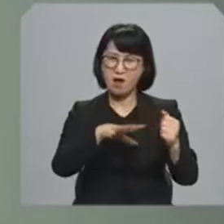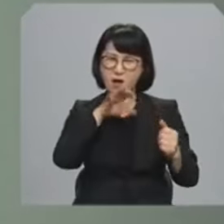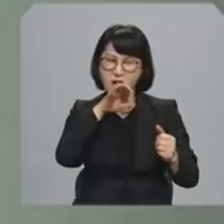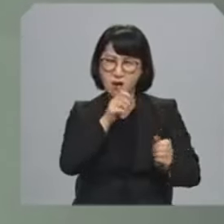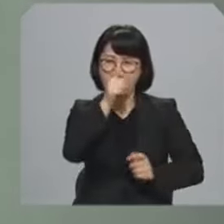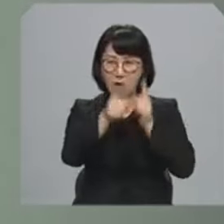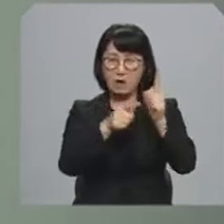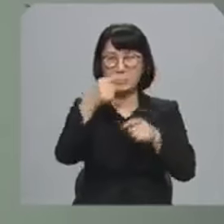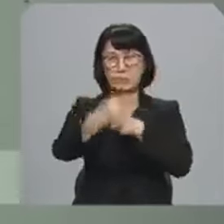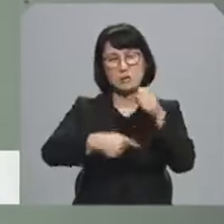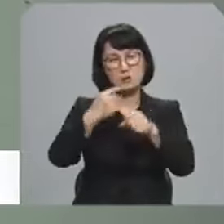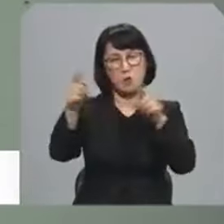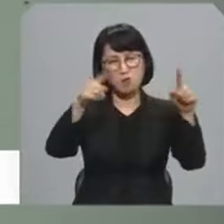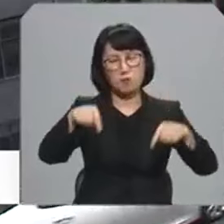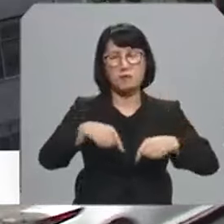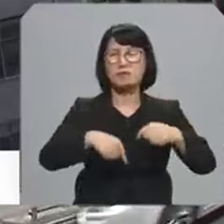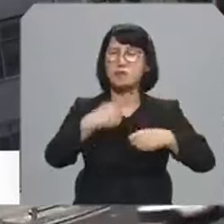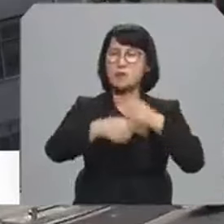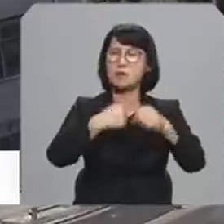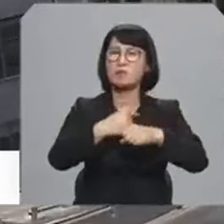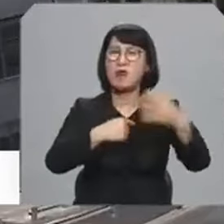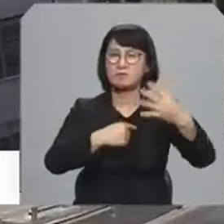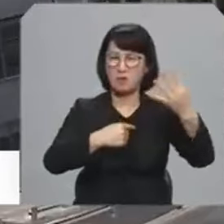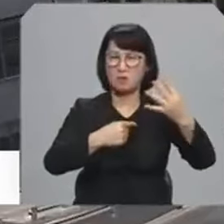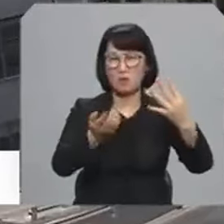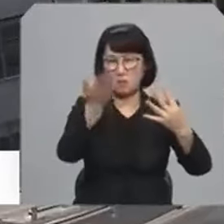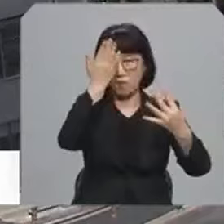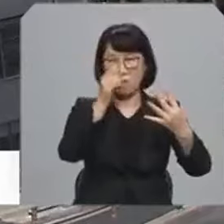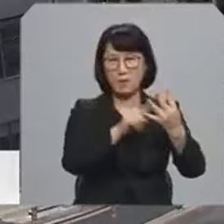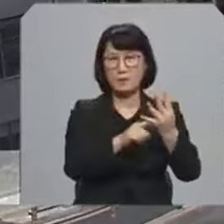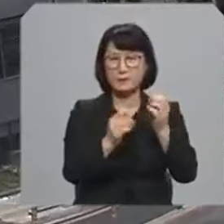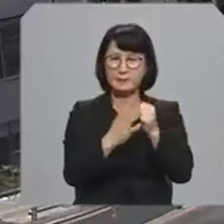넘습니다. 입주민 피해 예방을 위한 실효성